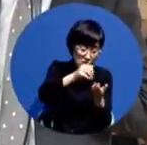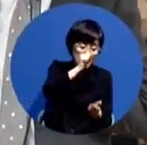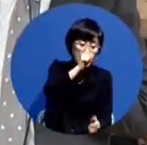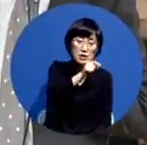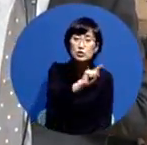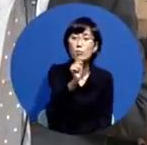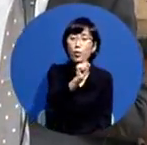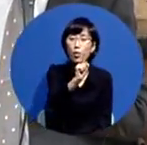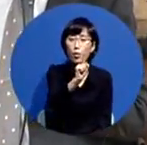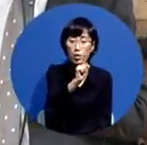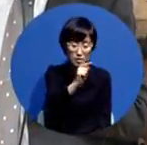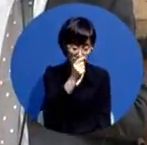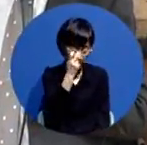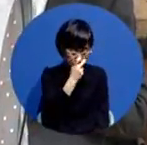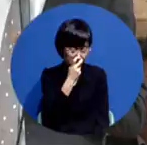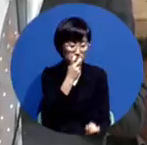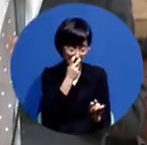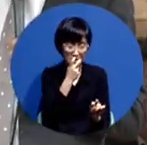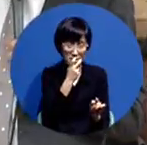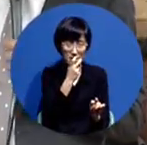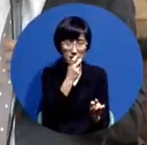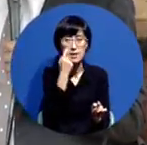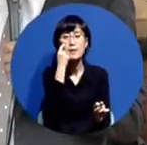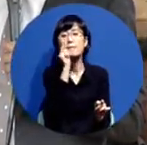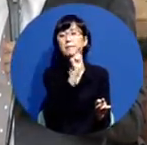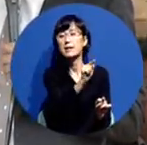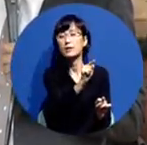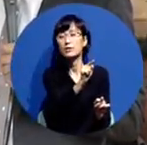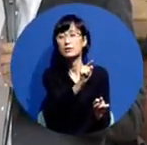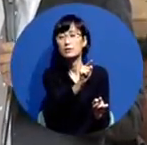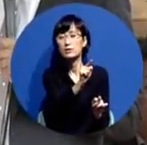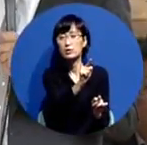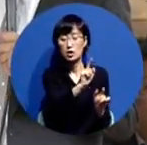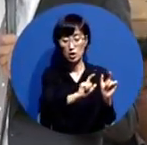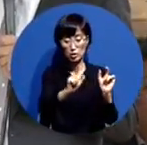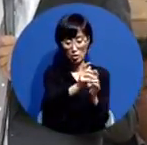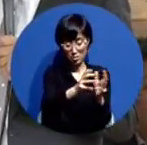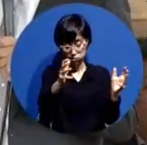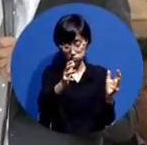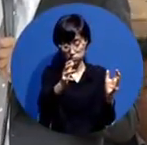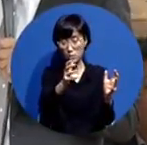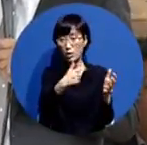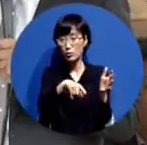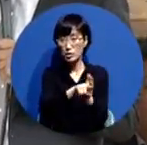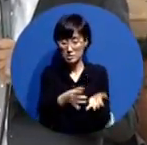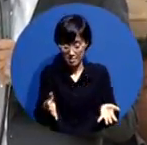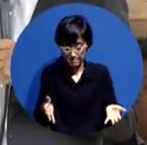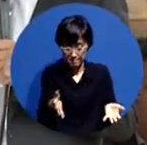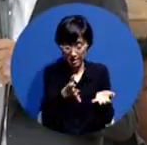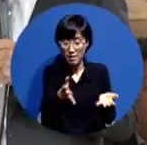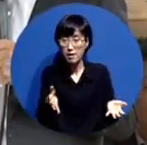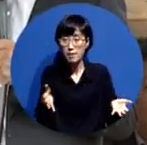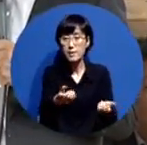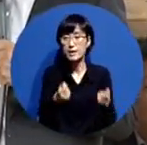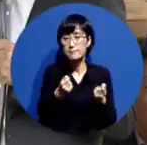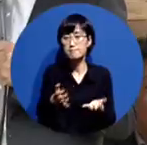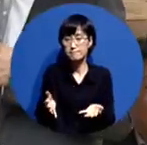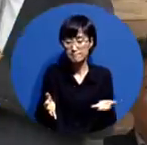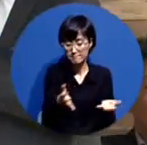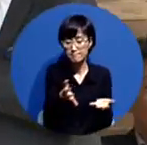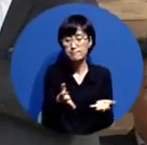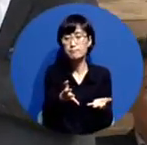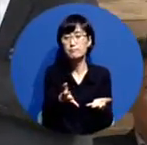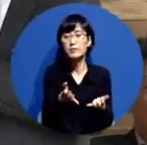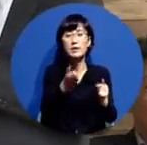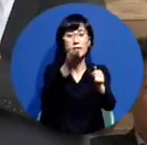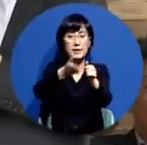거살려야되거든요 我们得救活这个 그게하나님의계획입니다 这是神的计划 우리 remnant 한명한명살리는그비밀속에있는그답이바